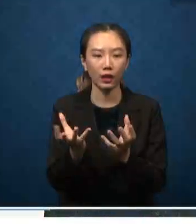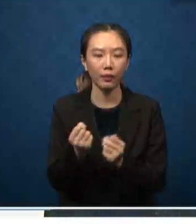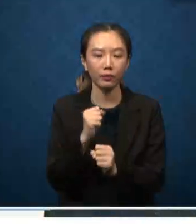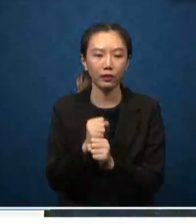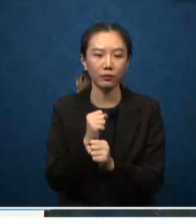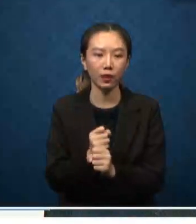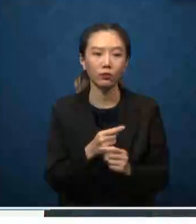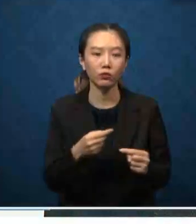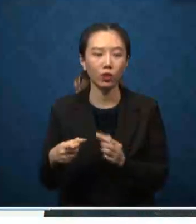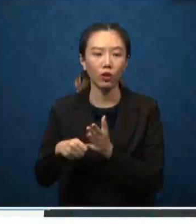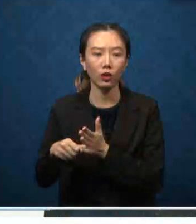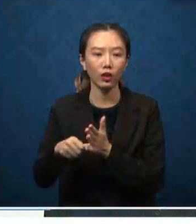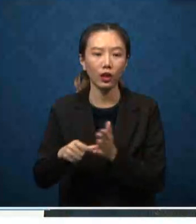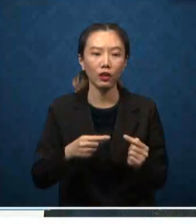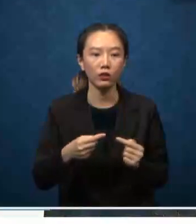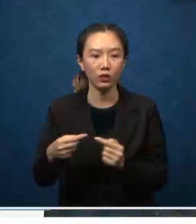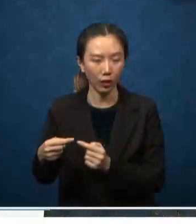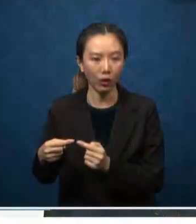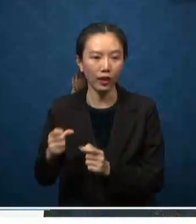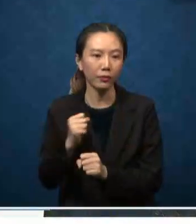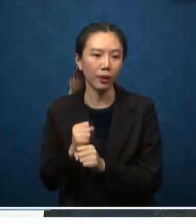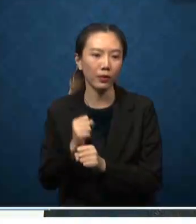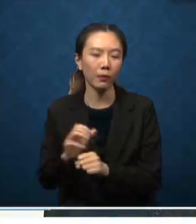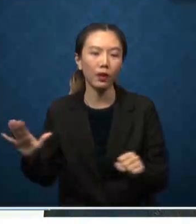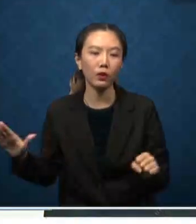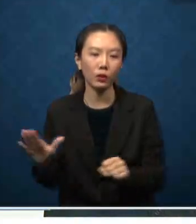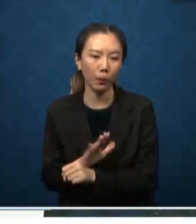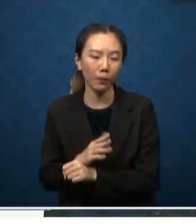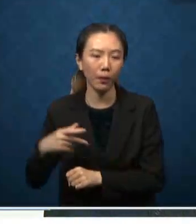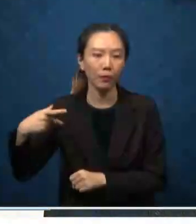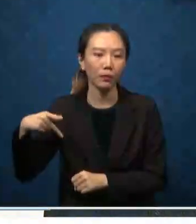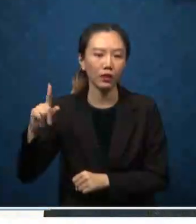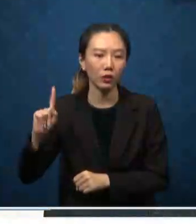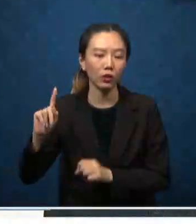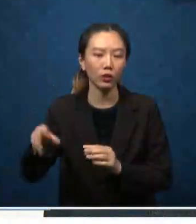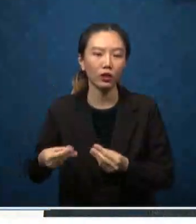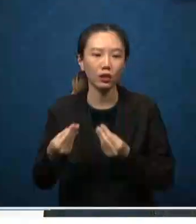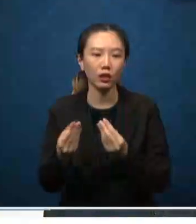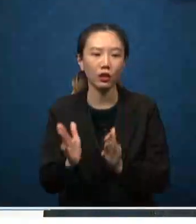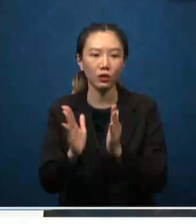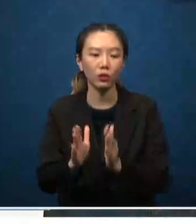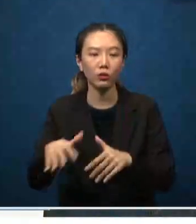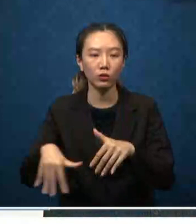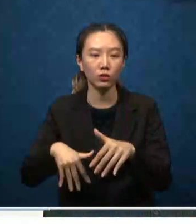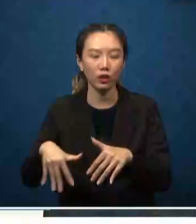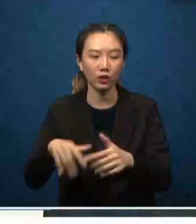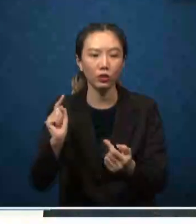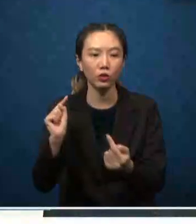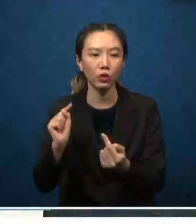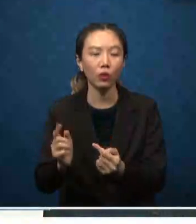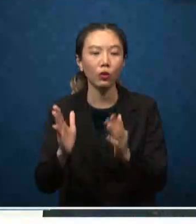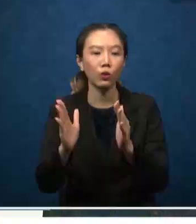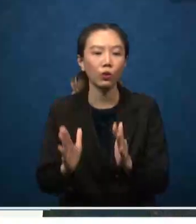จะทำให้มันมีความสมบูรณ์และเกิดประโยชน์ต่อพี่น้องประชาชนโดยเฉพาะเหยื่ออย่